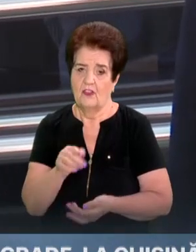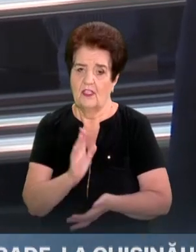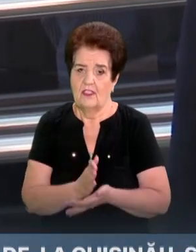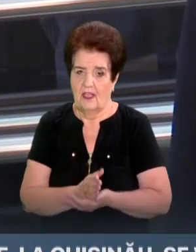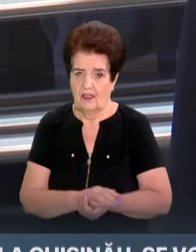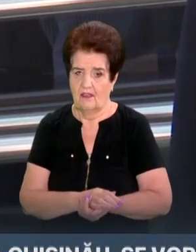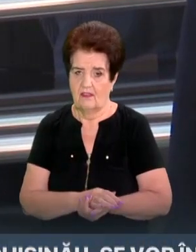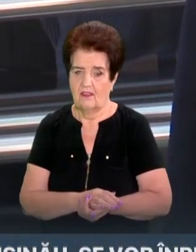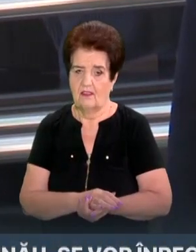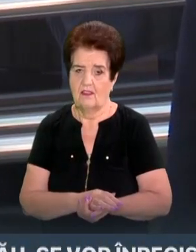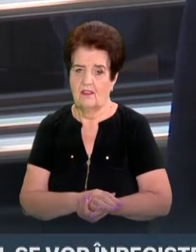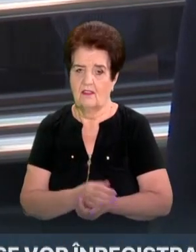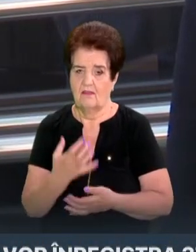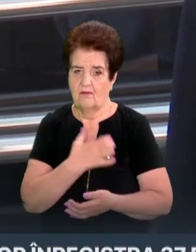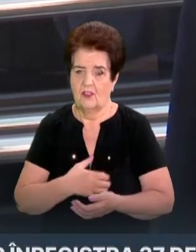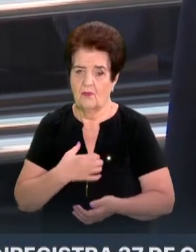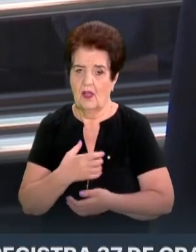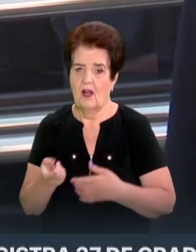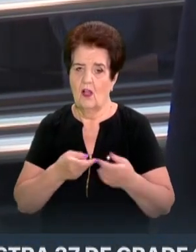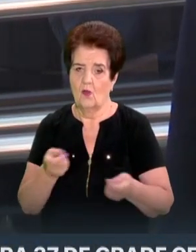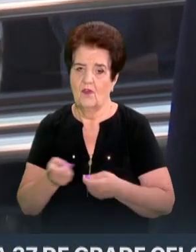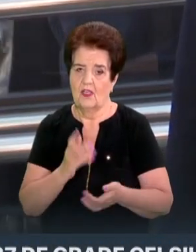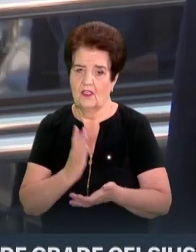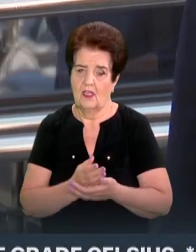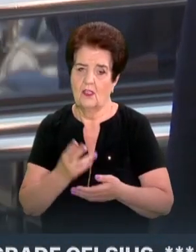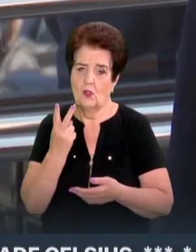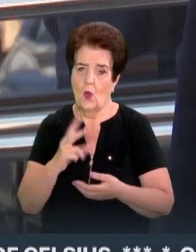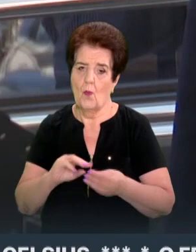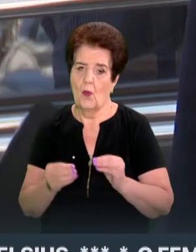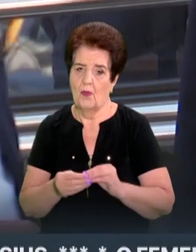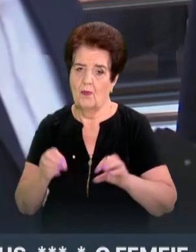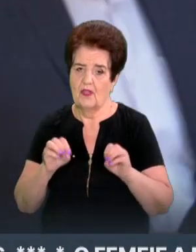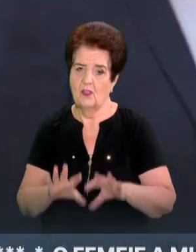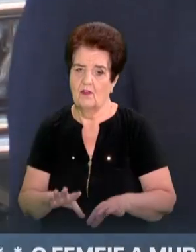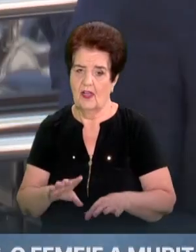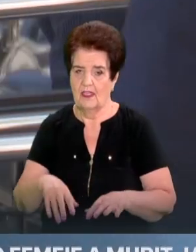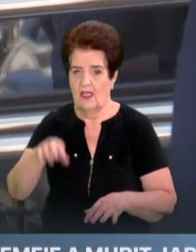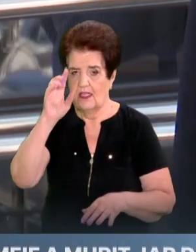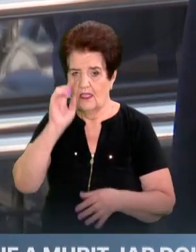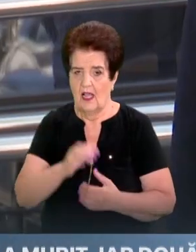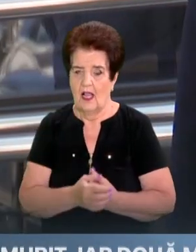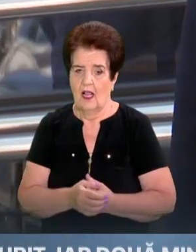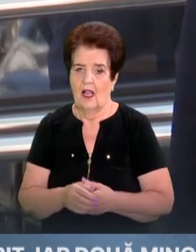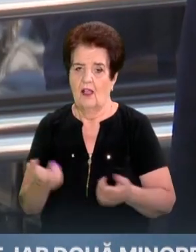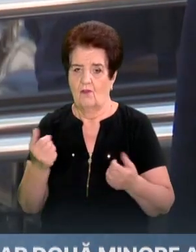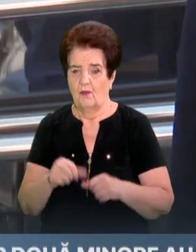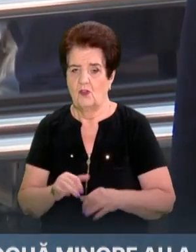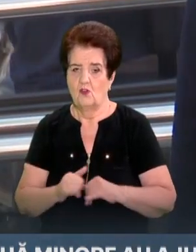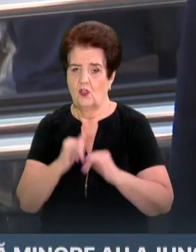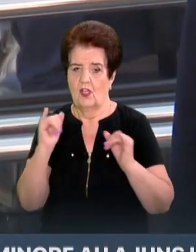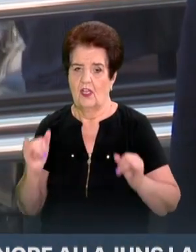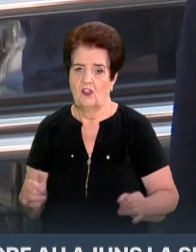linie cu obiectivul principal al guvernului. Avem două probleme majore de rezolvat în țară, reforma justiției și creșterea